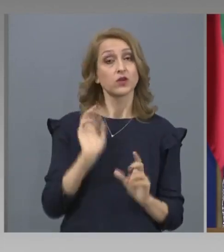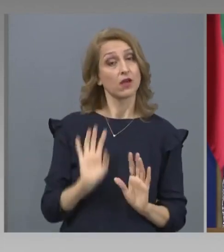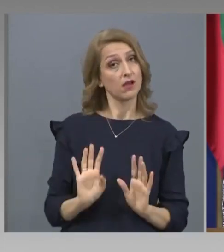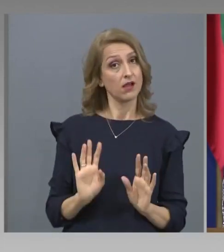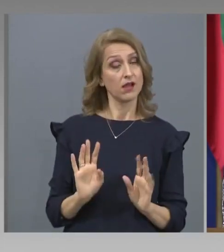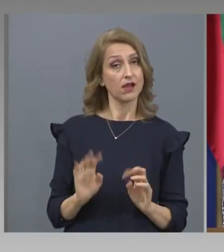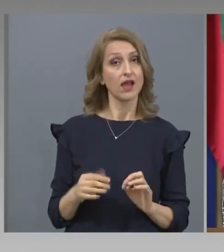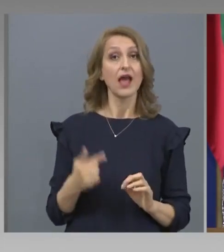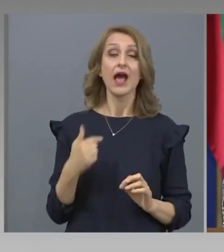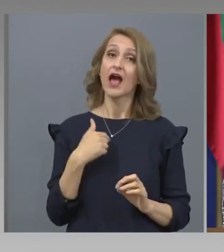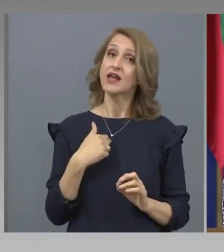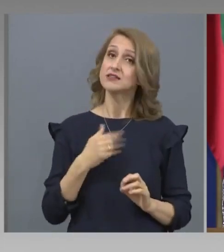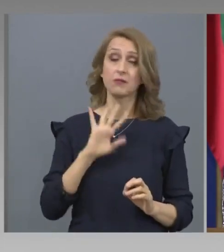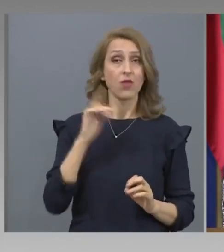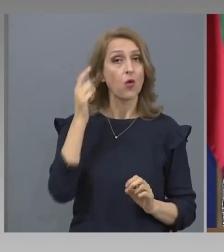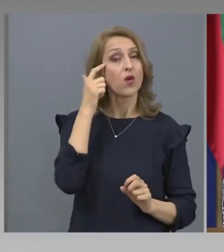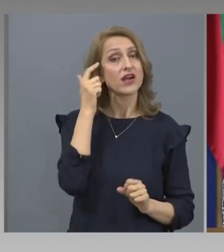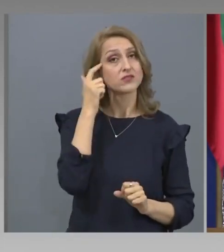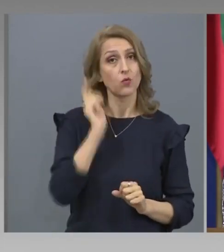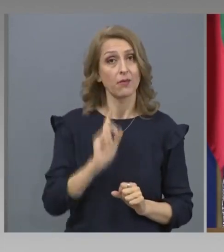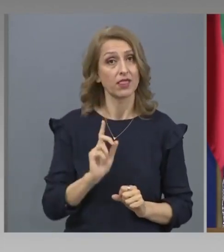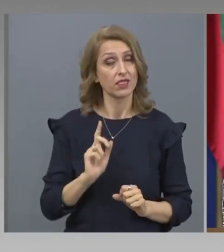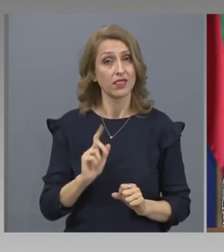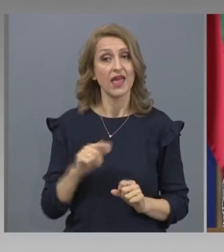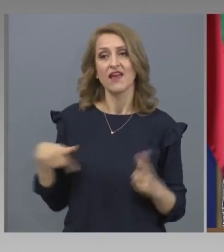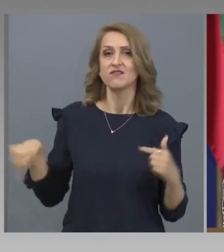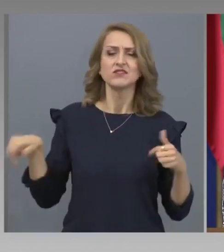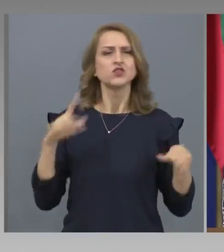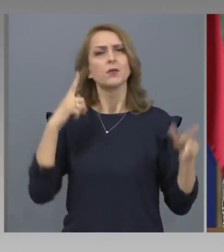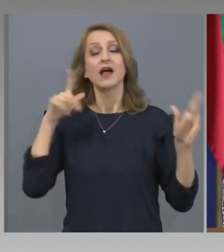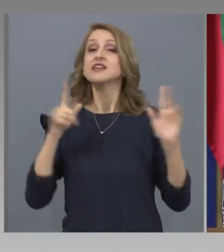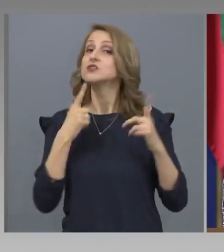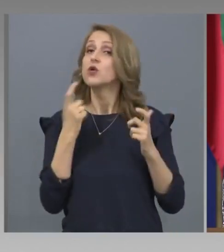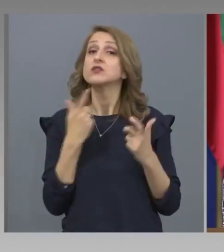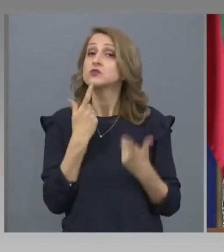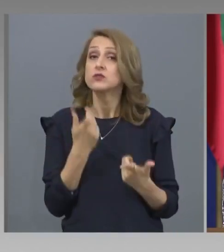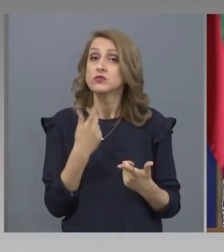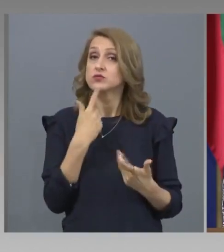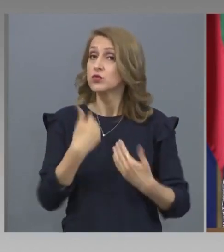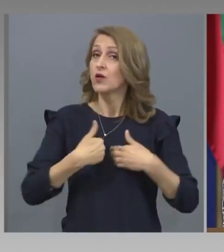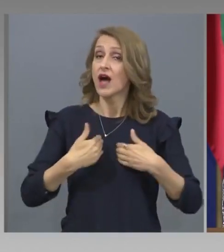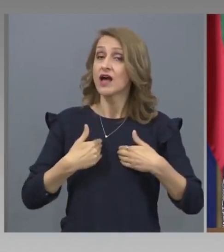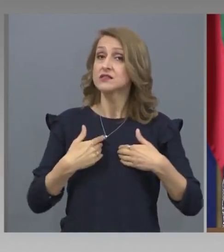Те са по-авантюристи от мен. Защото накрая цялата отговорност е при мене.